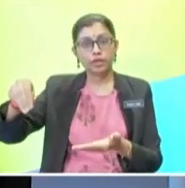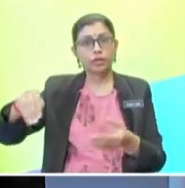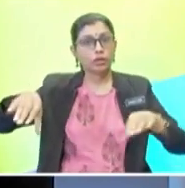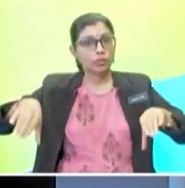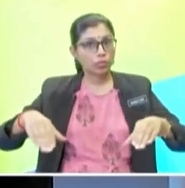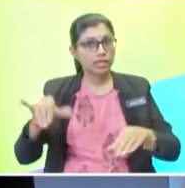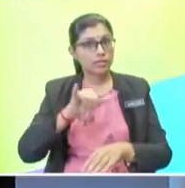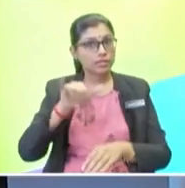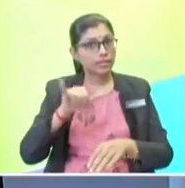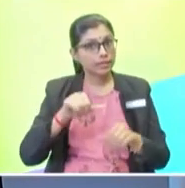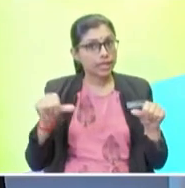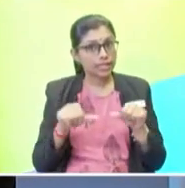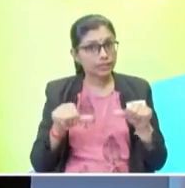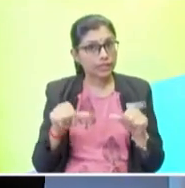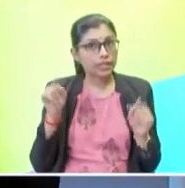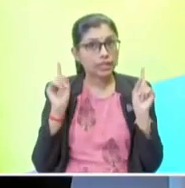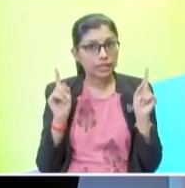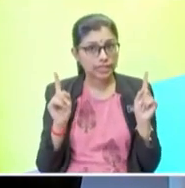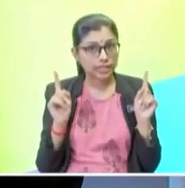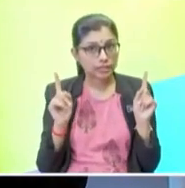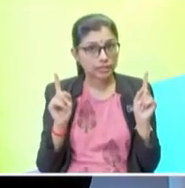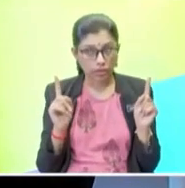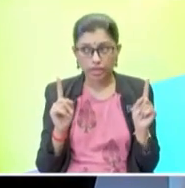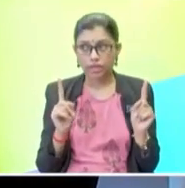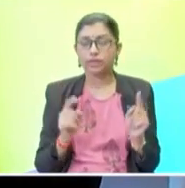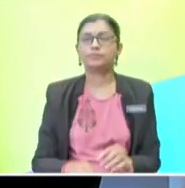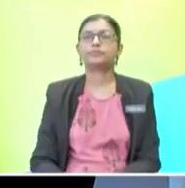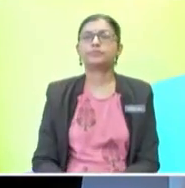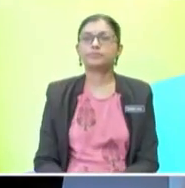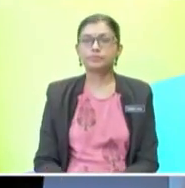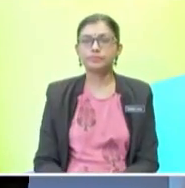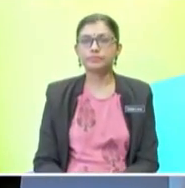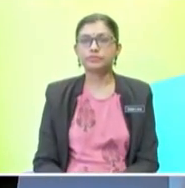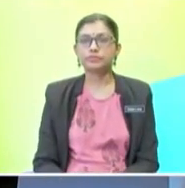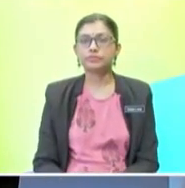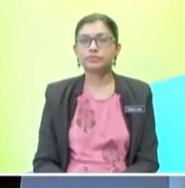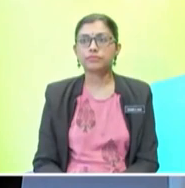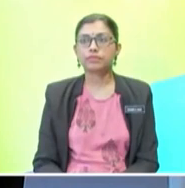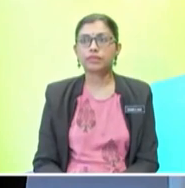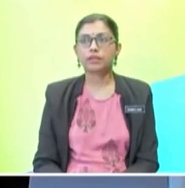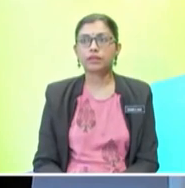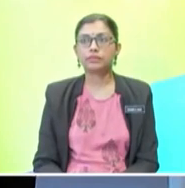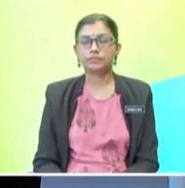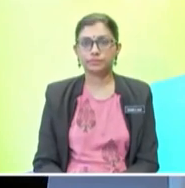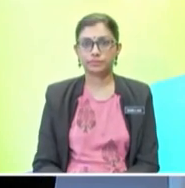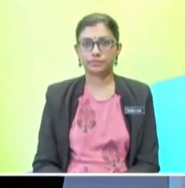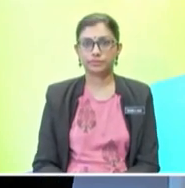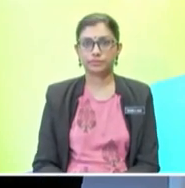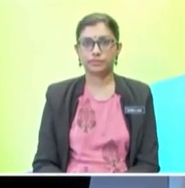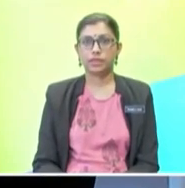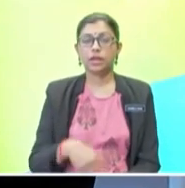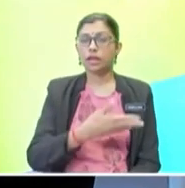ni. Boleh Ria? Boleh cikgu. Okey, kita akan buat satu aktiviti berasaskan projek. Jadi anak-anak murid kita berada atas talian ini, mereka